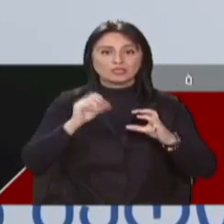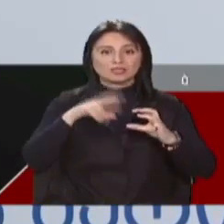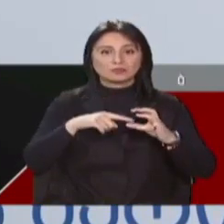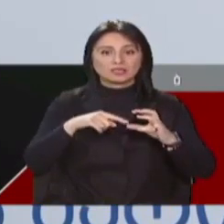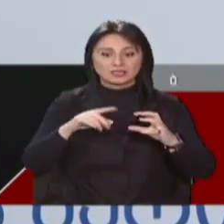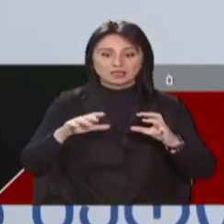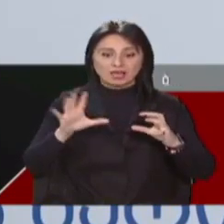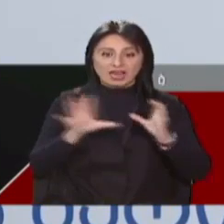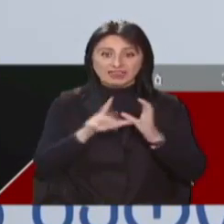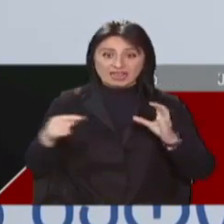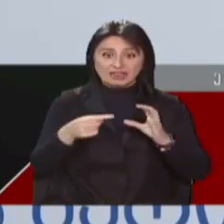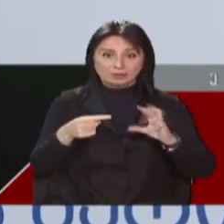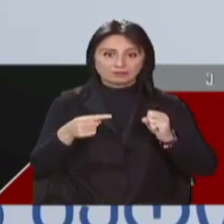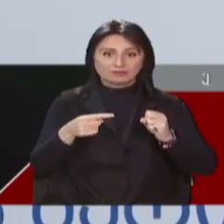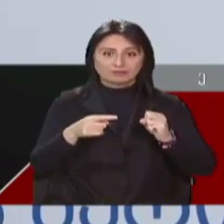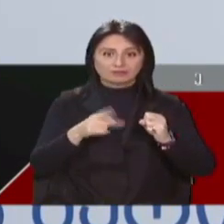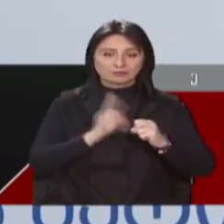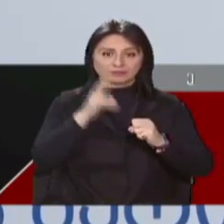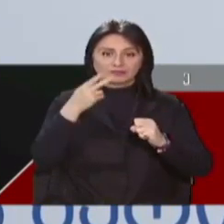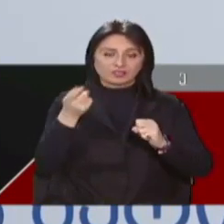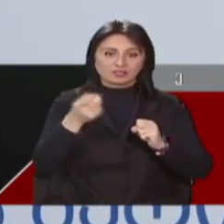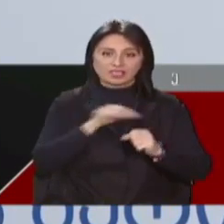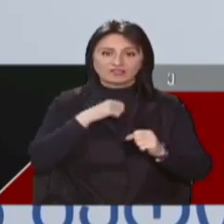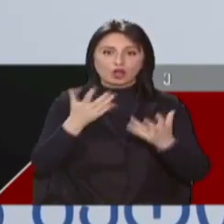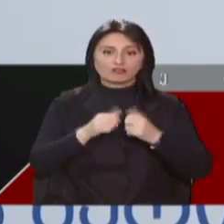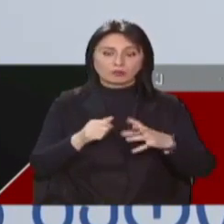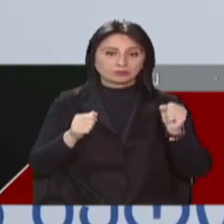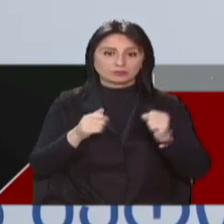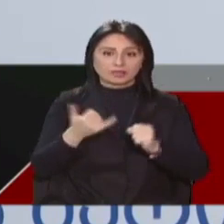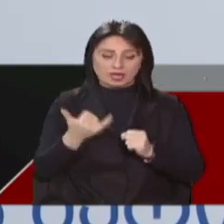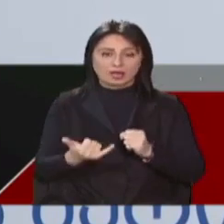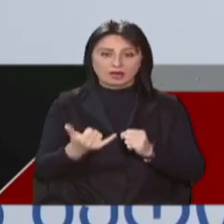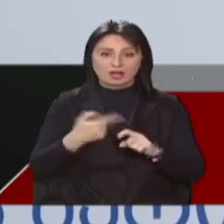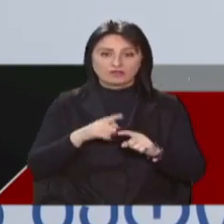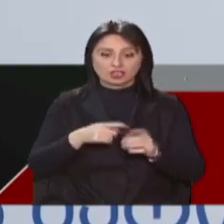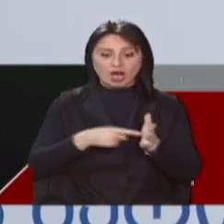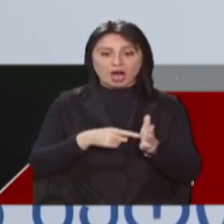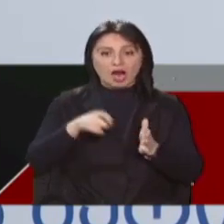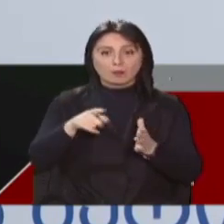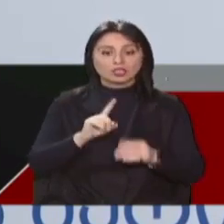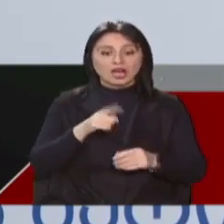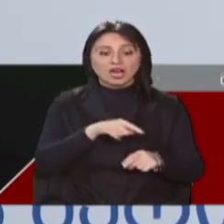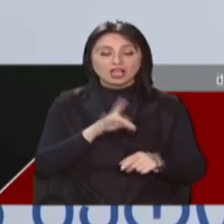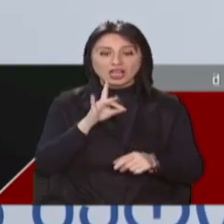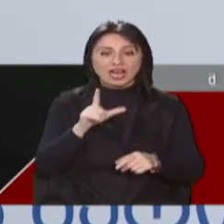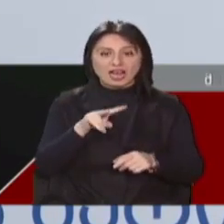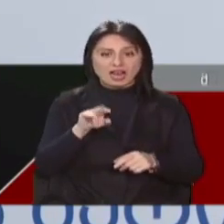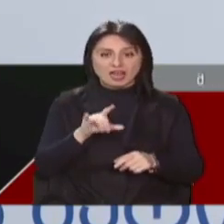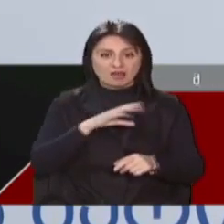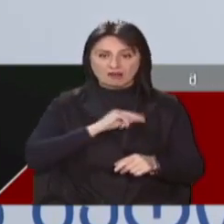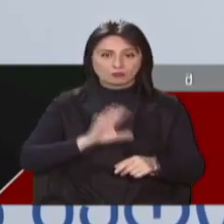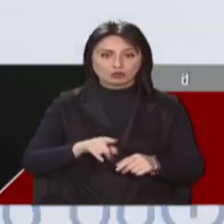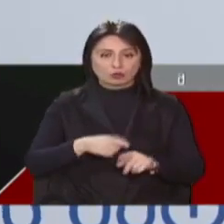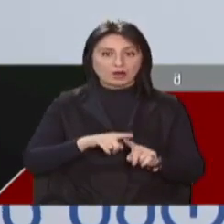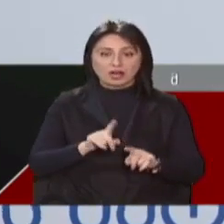ძაბვის ცვალებადობის დროს და ეს არის უკვე ახლა გამოძიების საგანი, თუ რატომ არ იმუშავა ამ